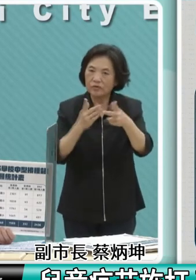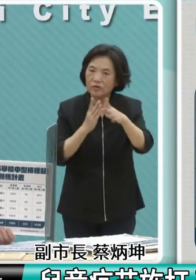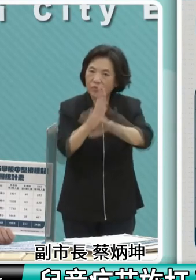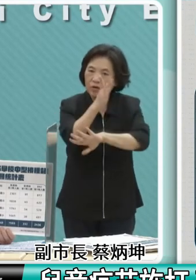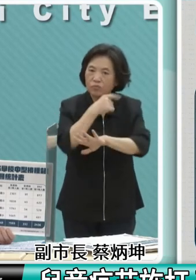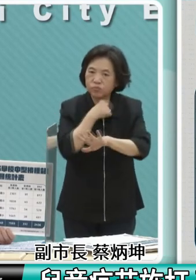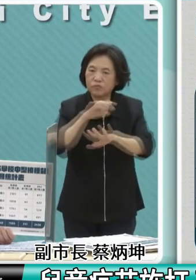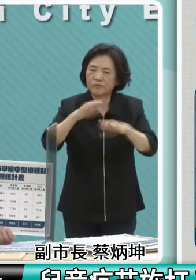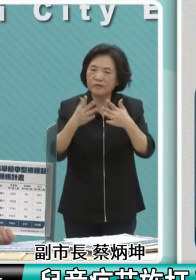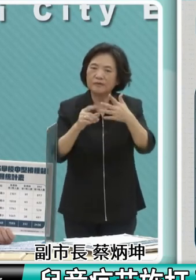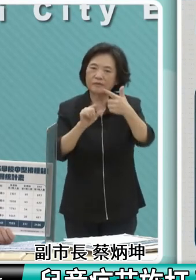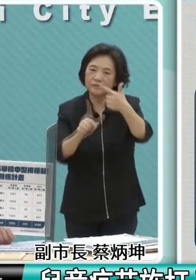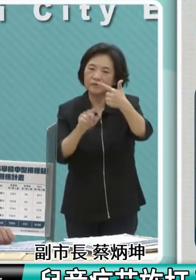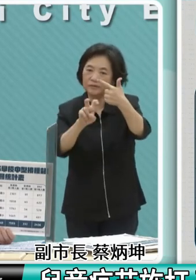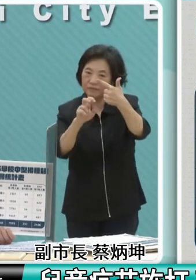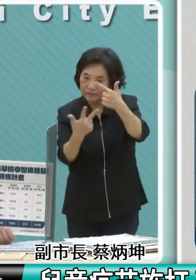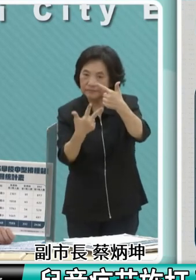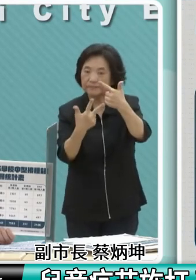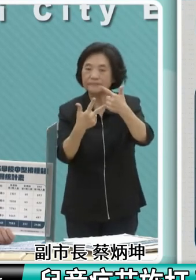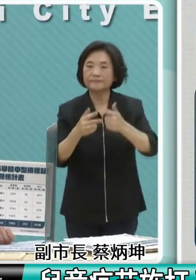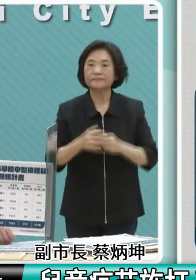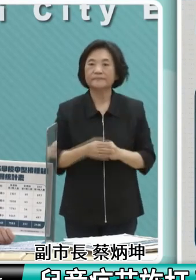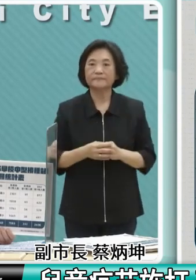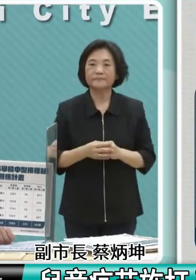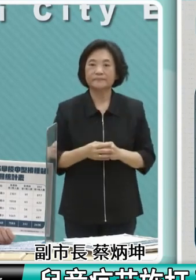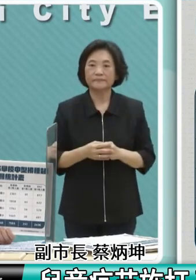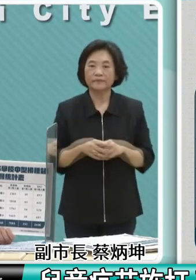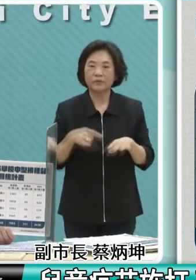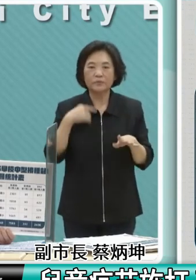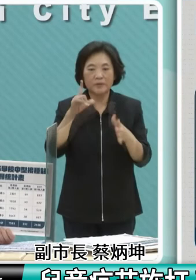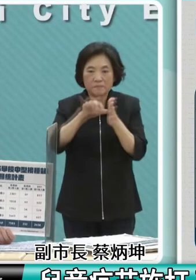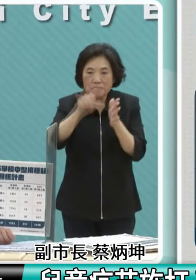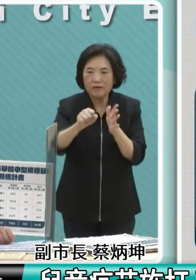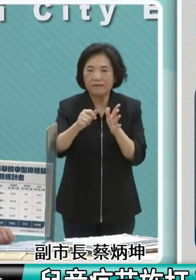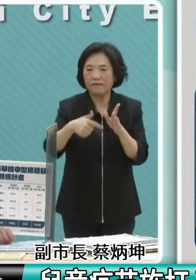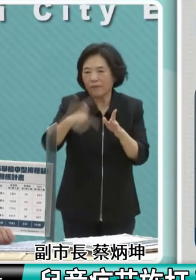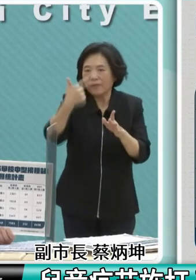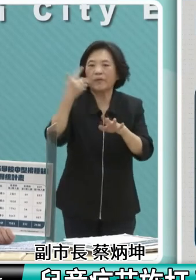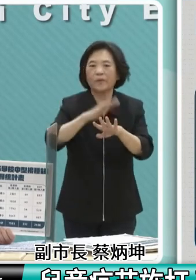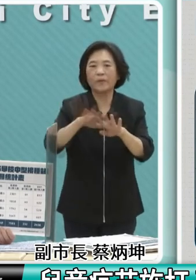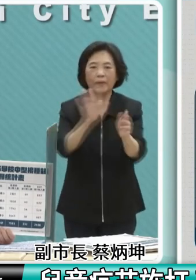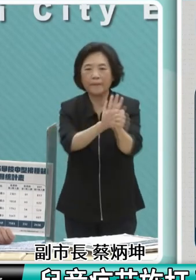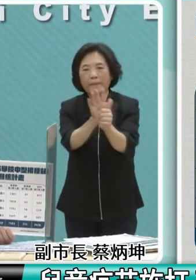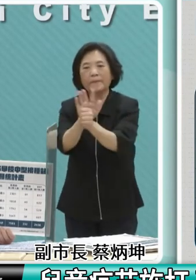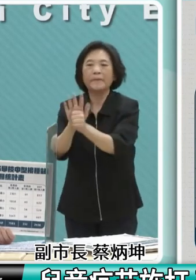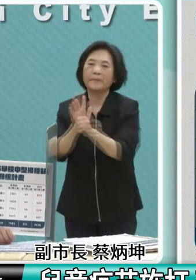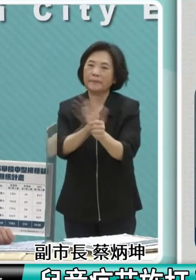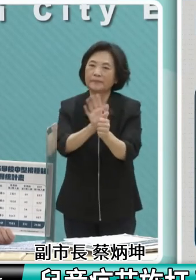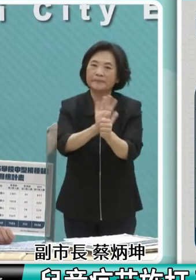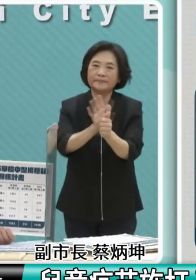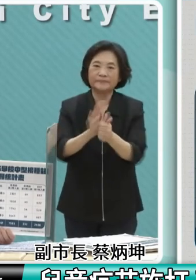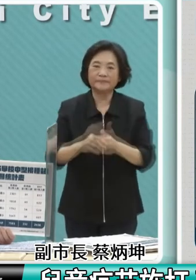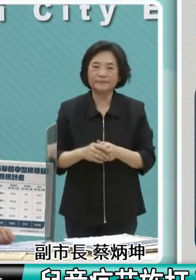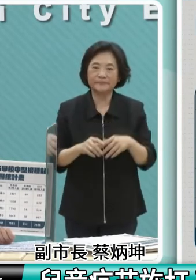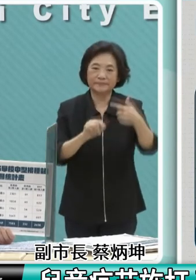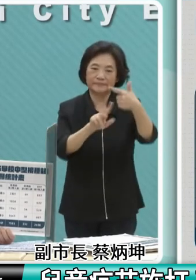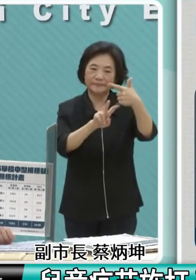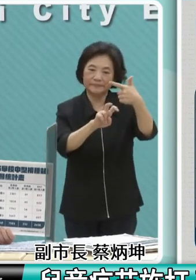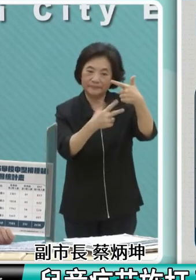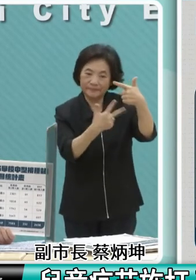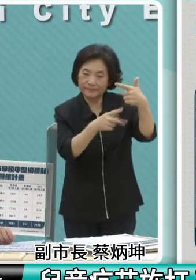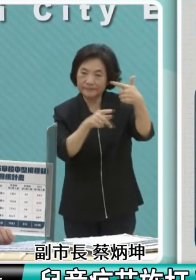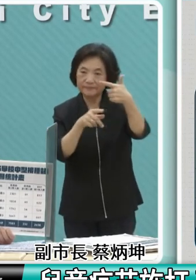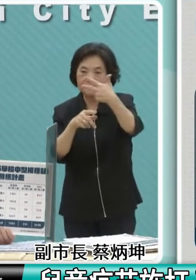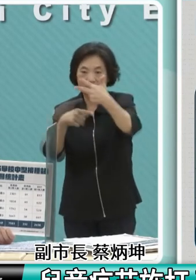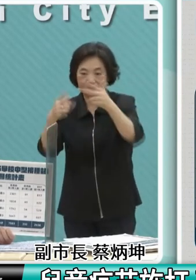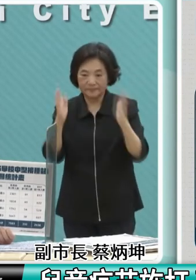是6月27，我们也是在最快的时间来提供服务。那6月27到7月1号，我们